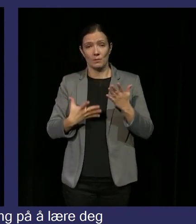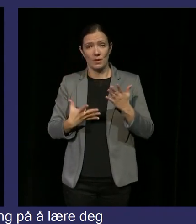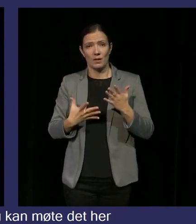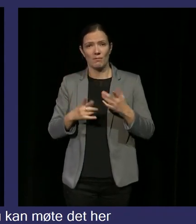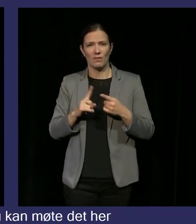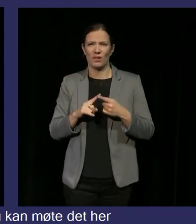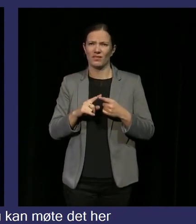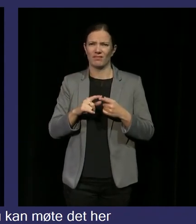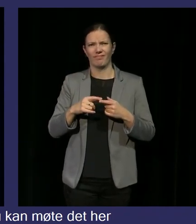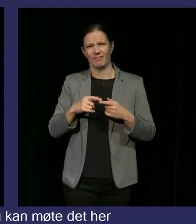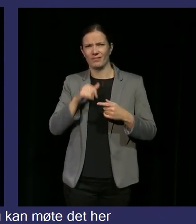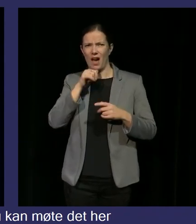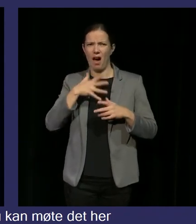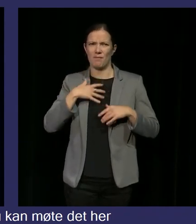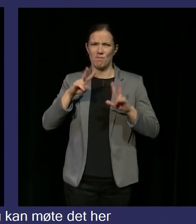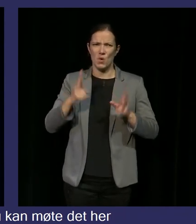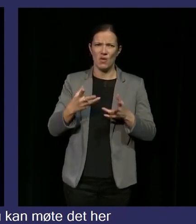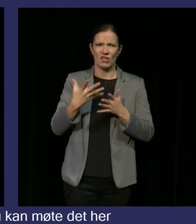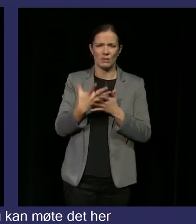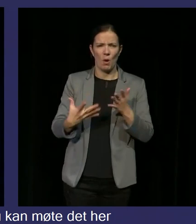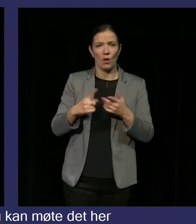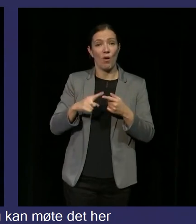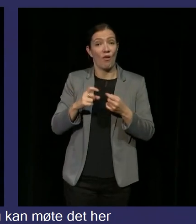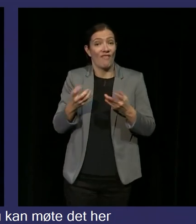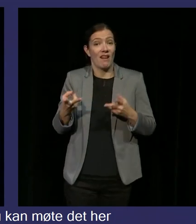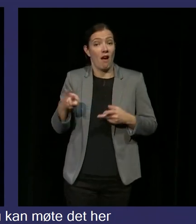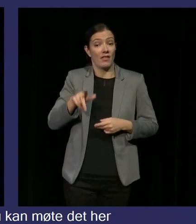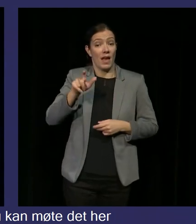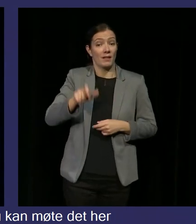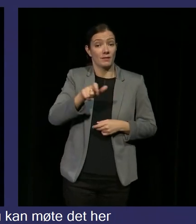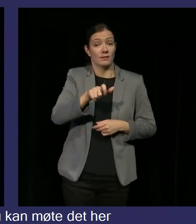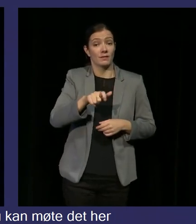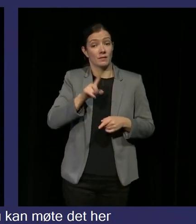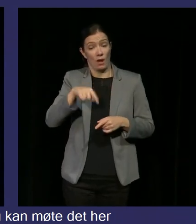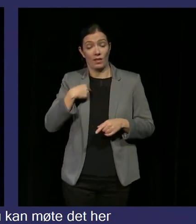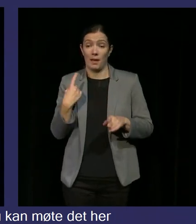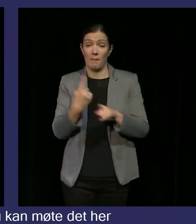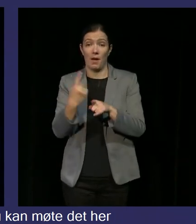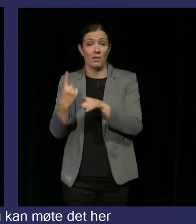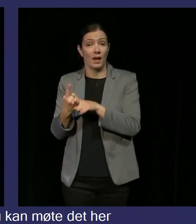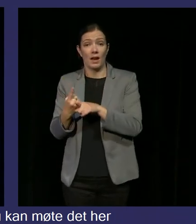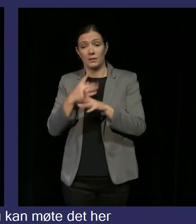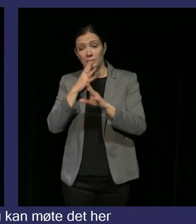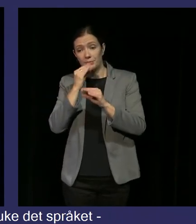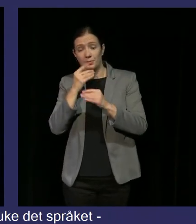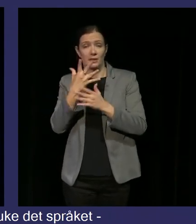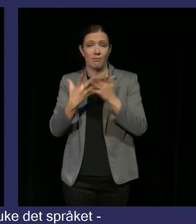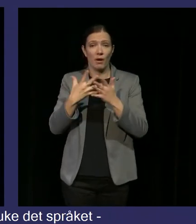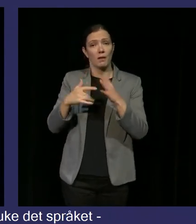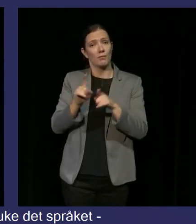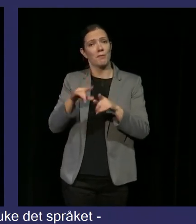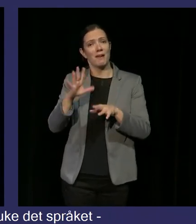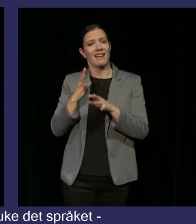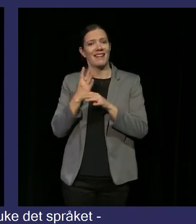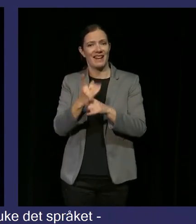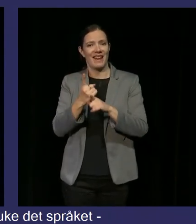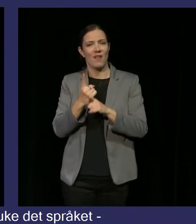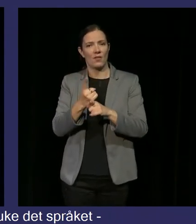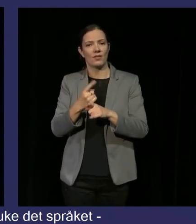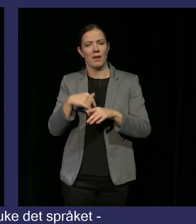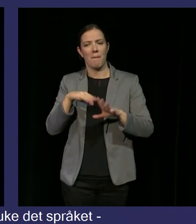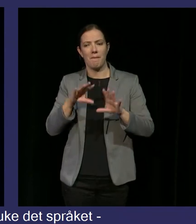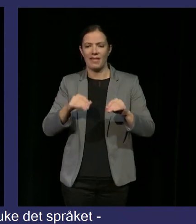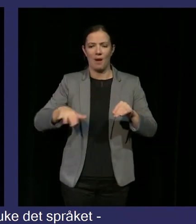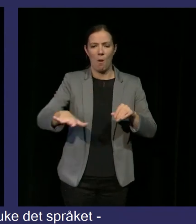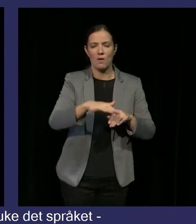bruk for. Og jo flere andre brukere, for eksempel, du kan møte det her språket overfor, jo mer relevant det, jo flere arenaer der det